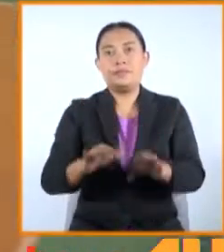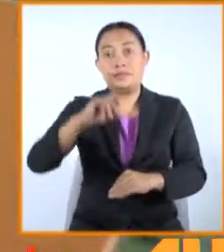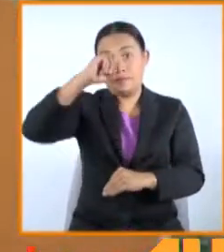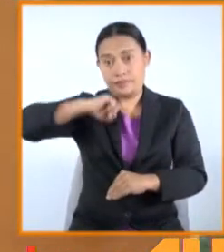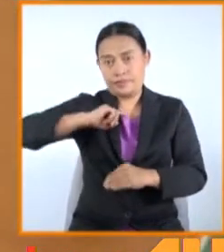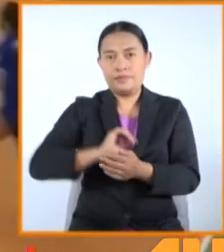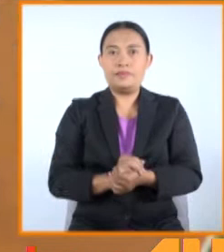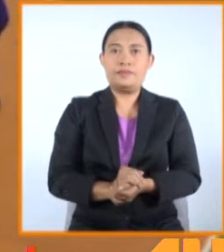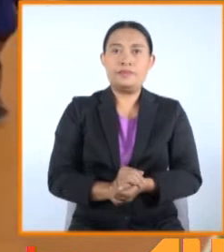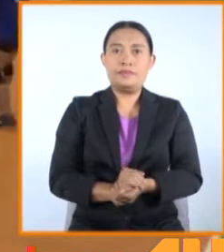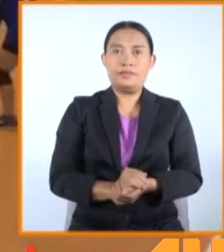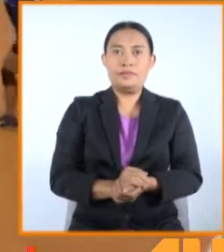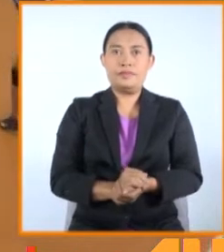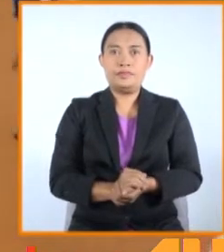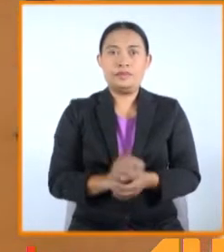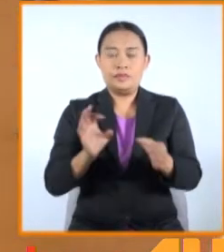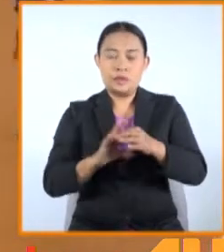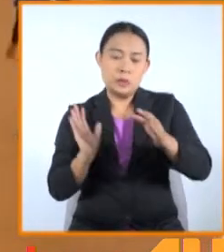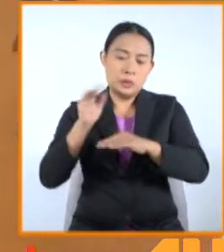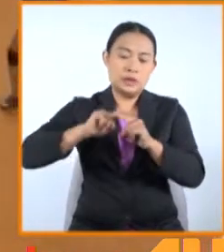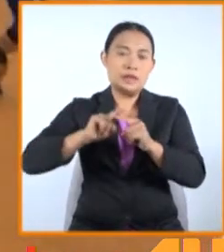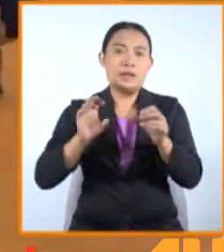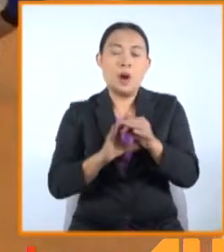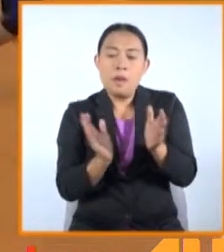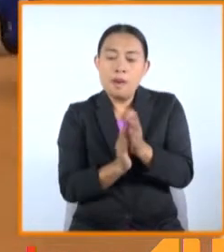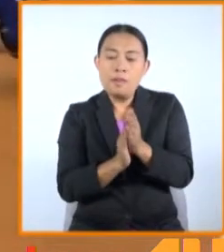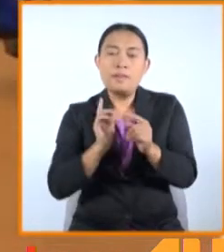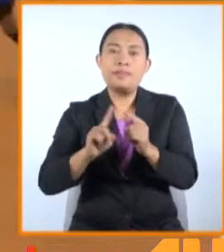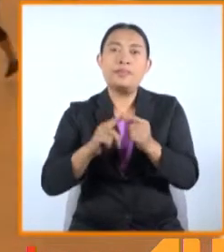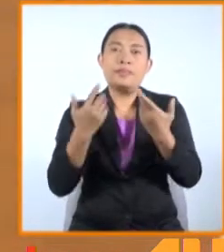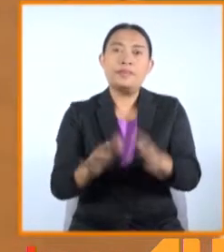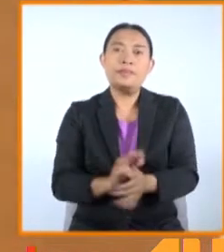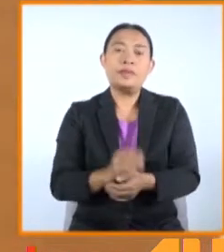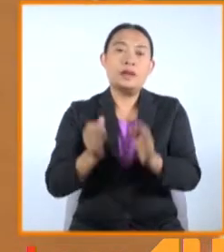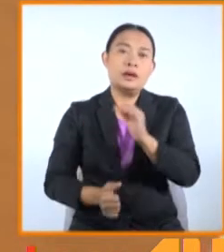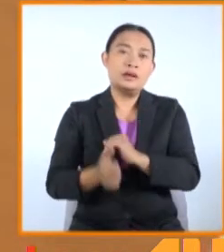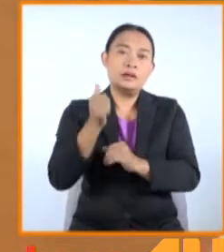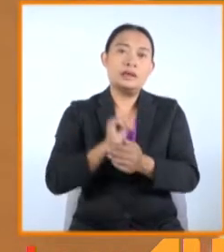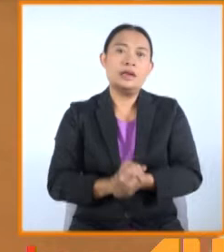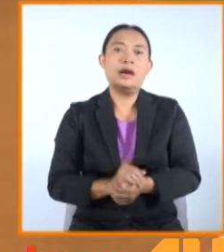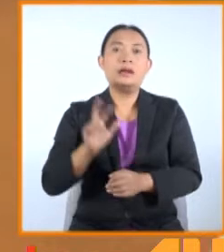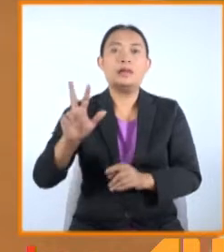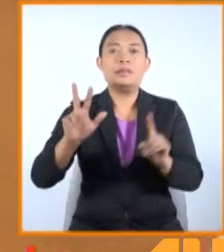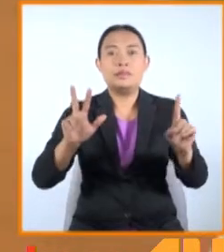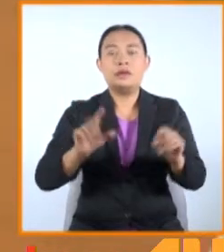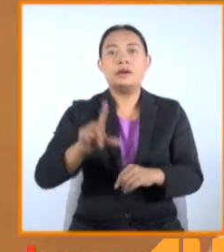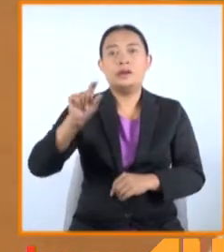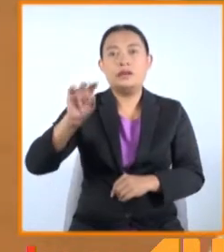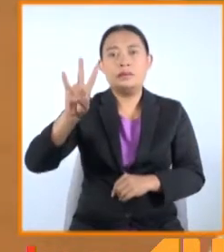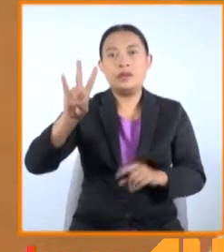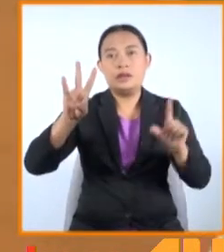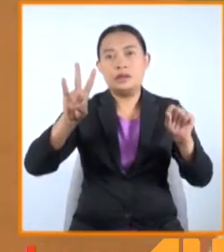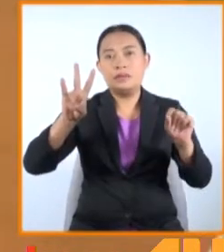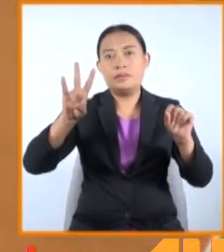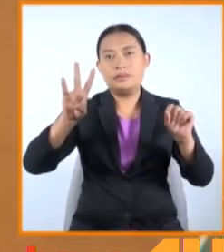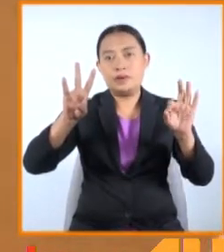ยอาศัยจังหวะรุกหัวเสาที่ดุดันพร้อมเสียงเชียร์ในสนามพลิกกลับมาเอาชนะไปได้3-1เซต